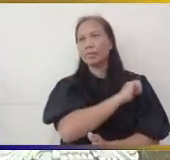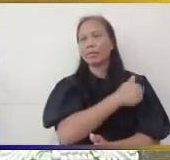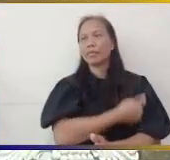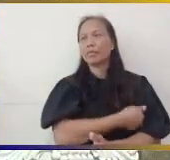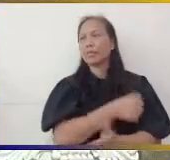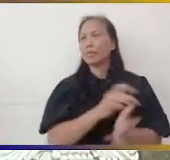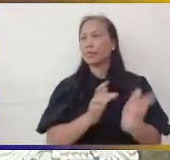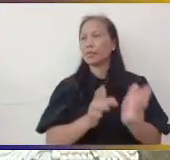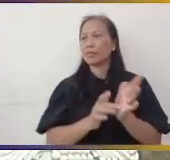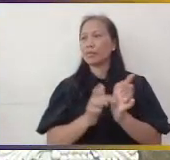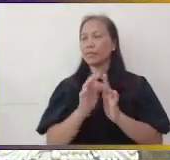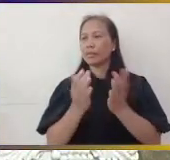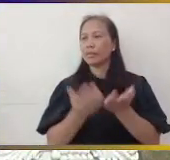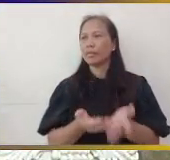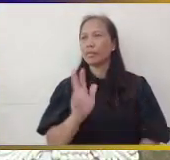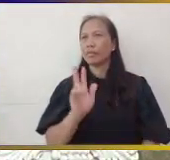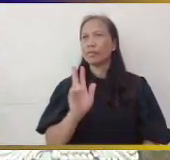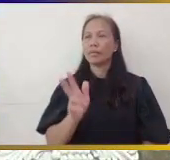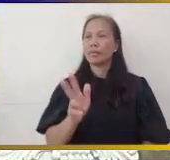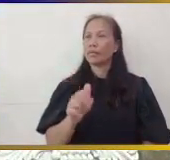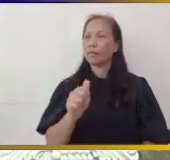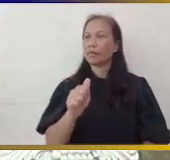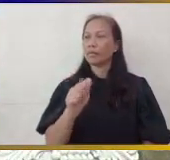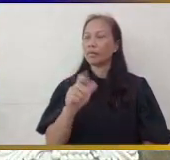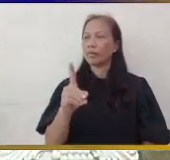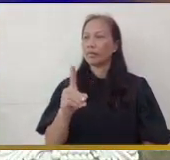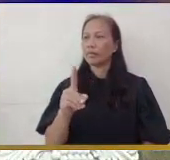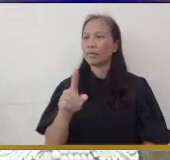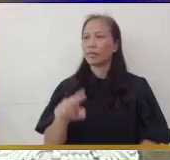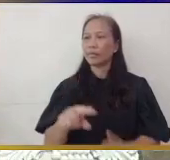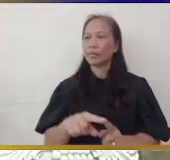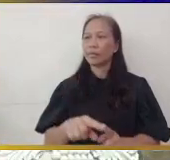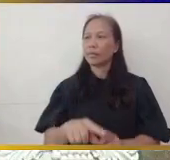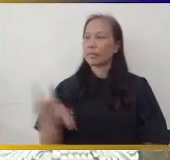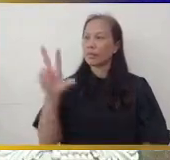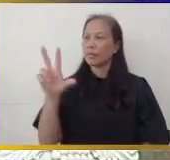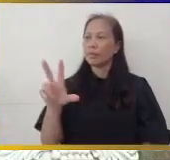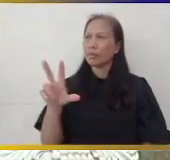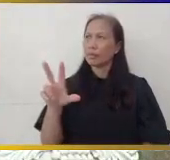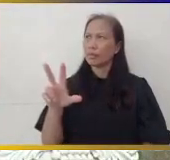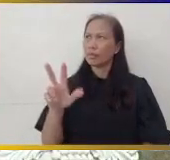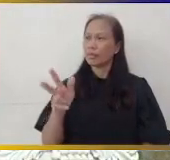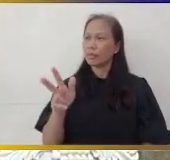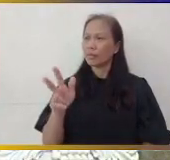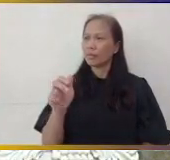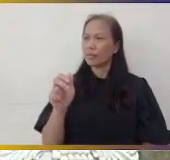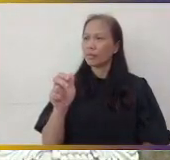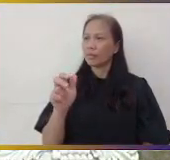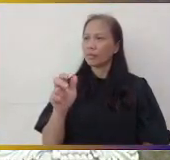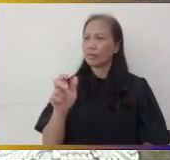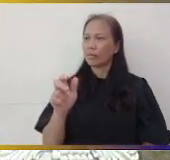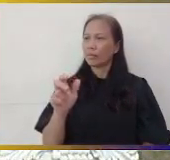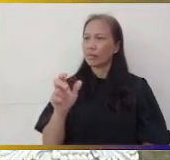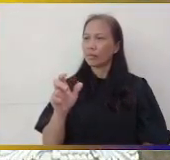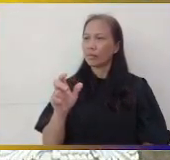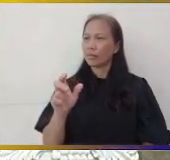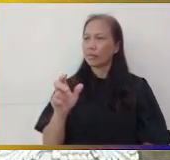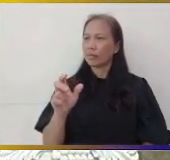from 1382 a hanggang 13384 ang ginawa po ni John wycliff